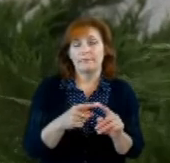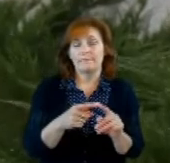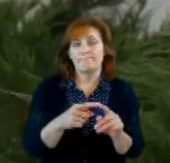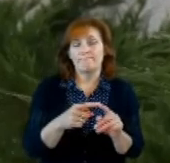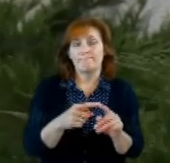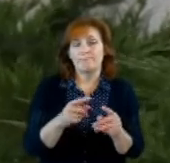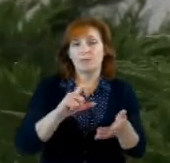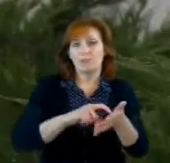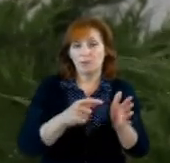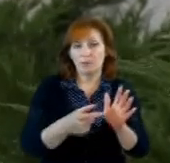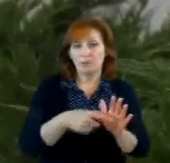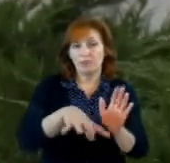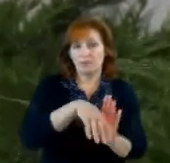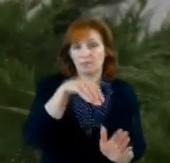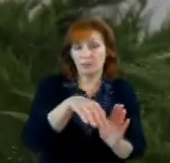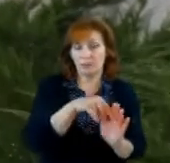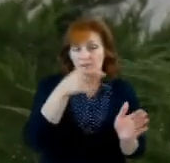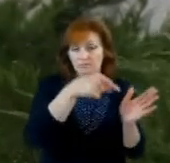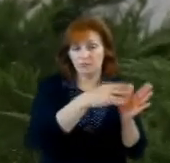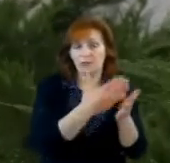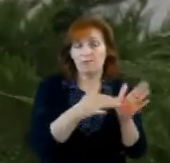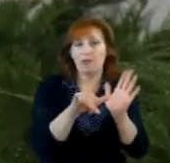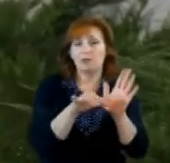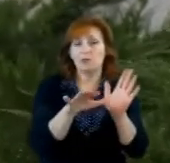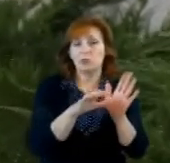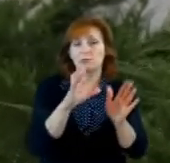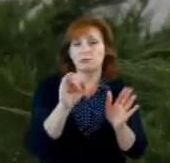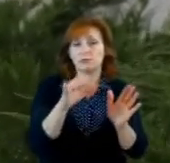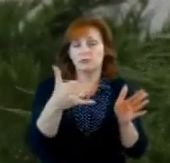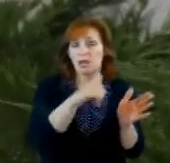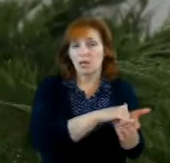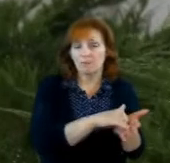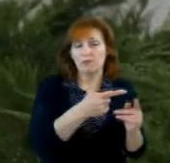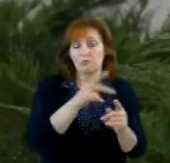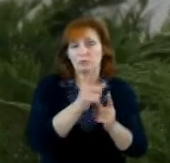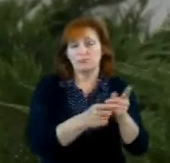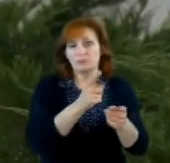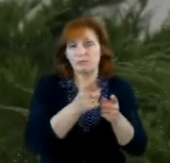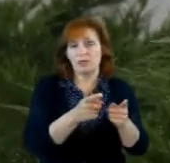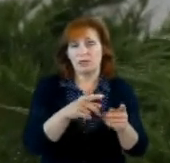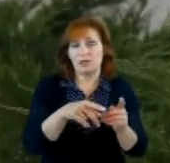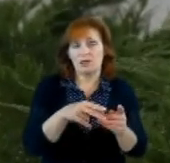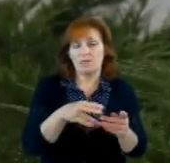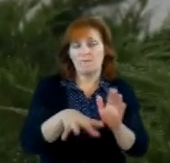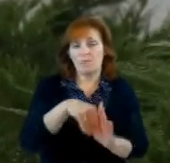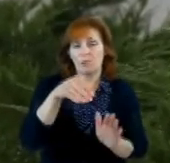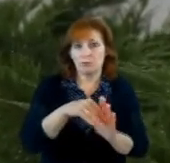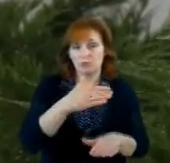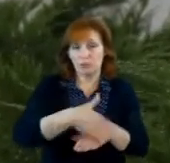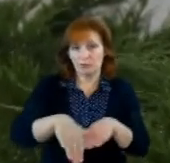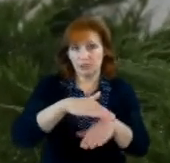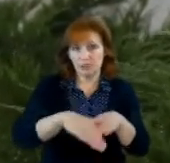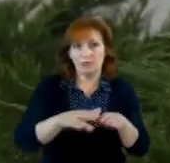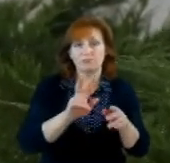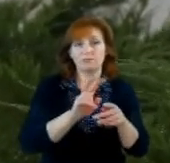кабінет виборця, і там є електронні сервіси, є сервіс зміна виборчої адреси. Зайти, заповнити свої